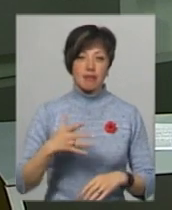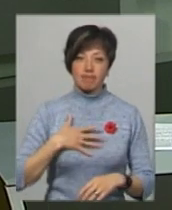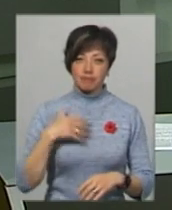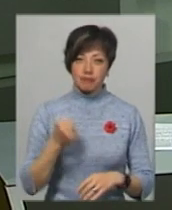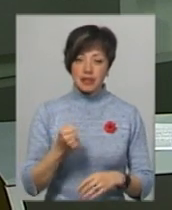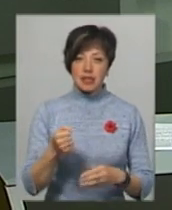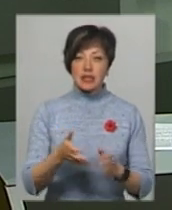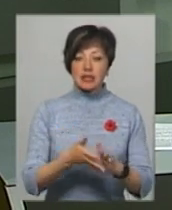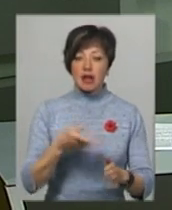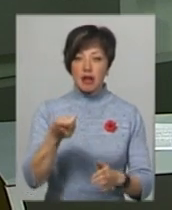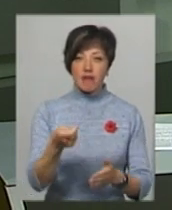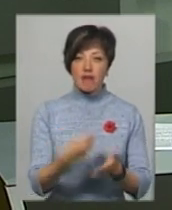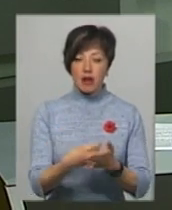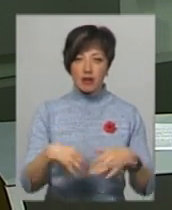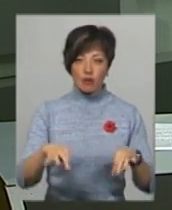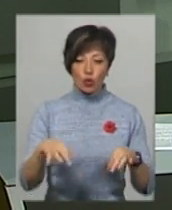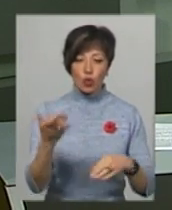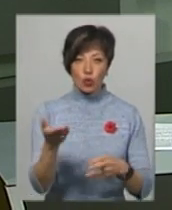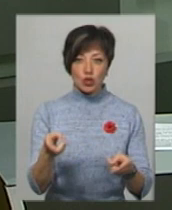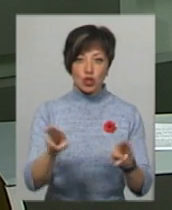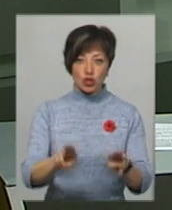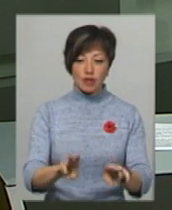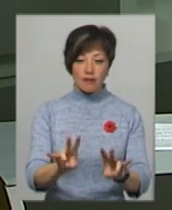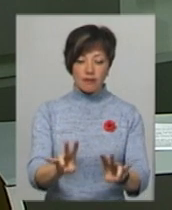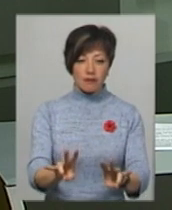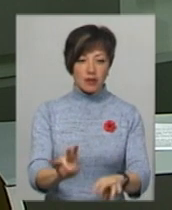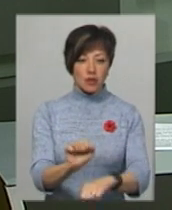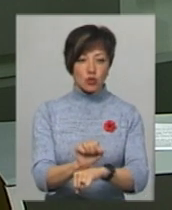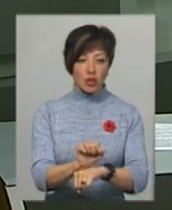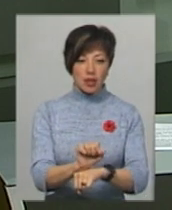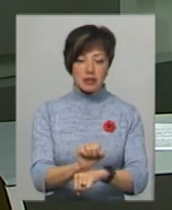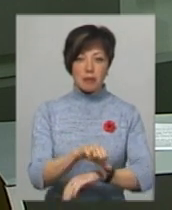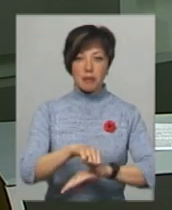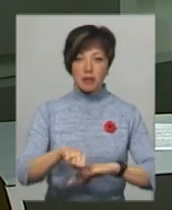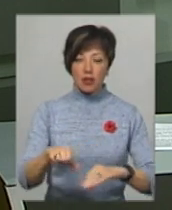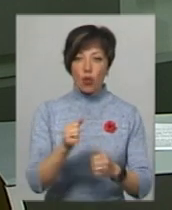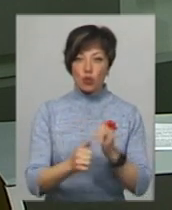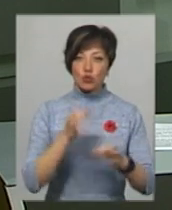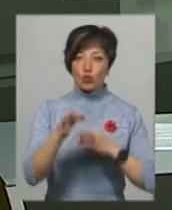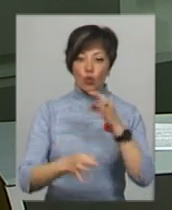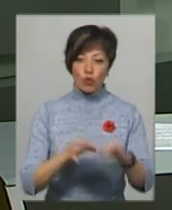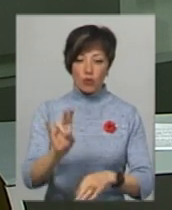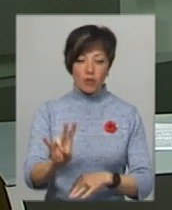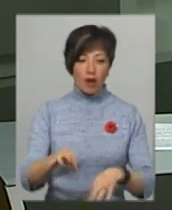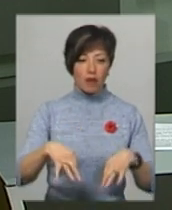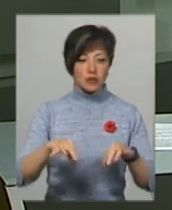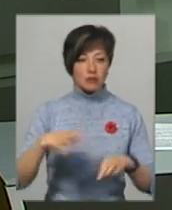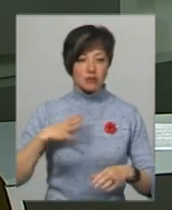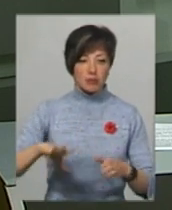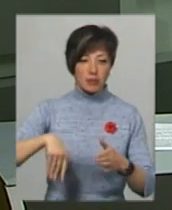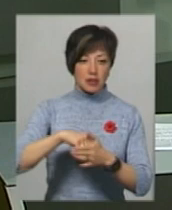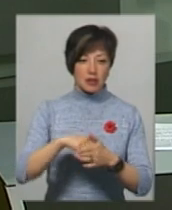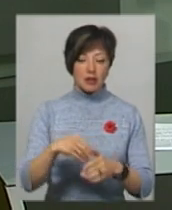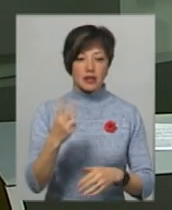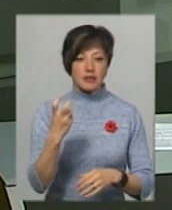влаштовувала заявлена вартість авто, тож його залишили на стоянці митного терміналу. За кожну добу перебування автівки доводилось платити